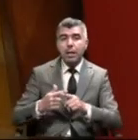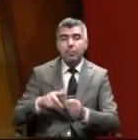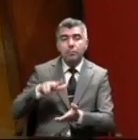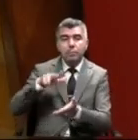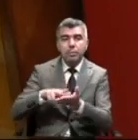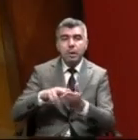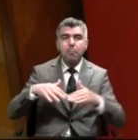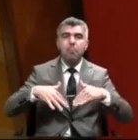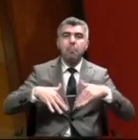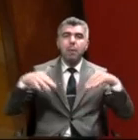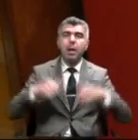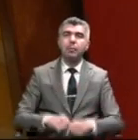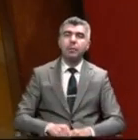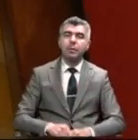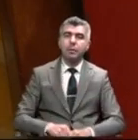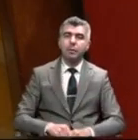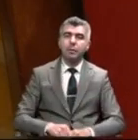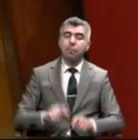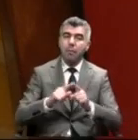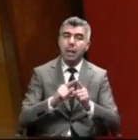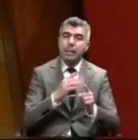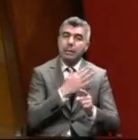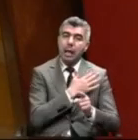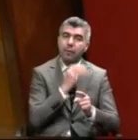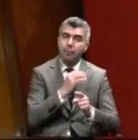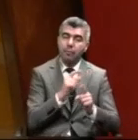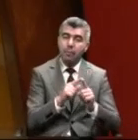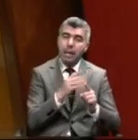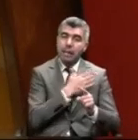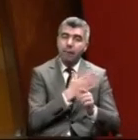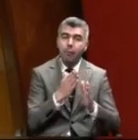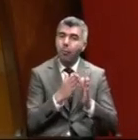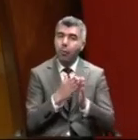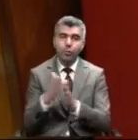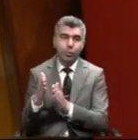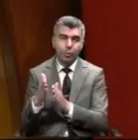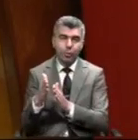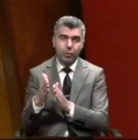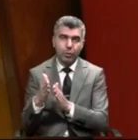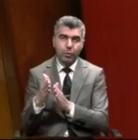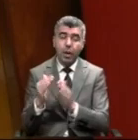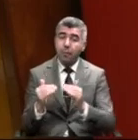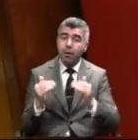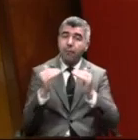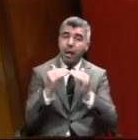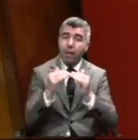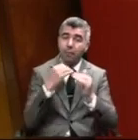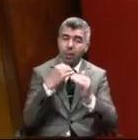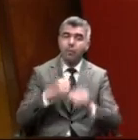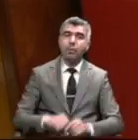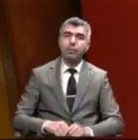البرلمان التمويل وماشي هو الدين خصنا على